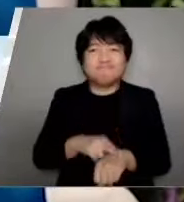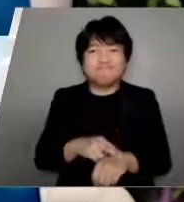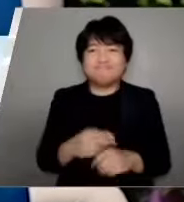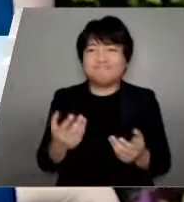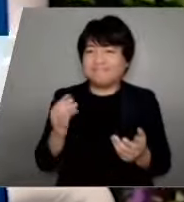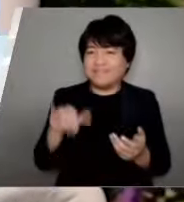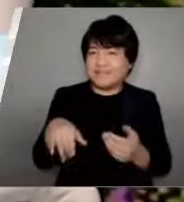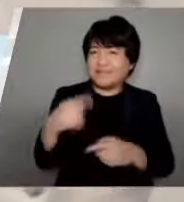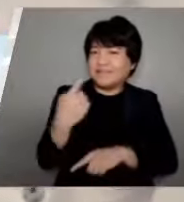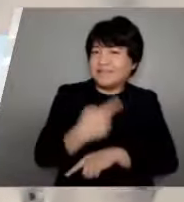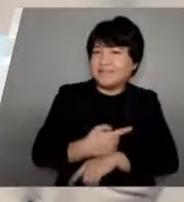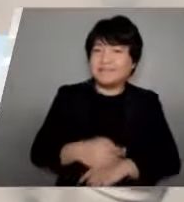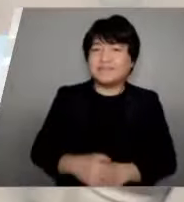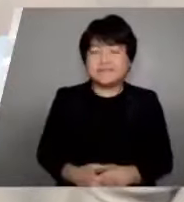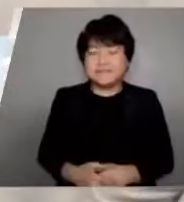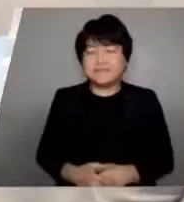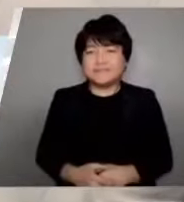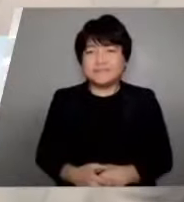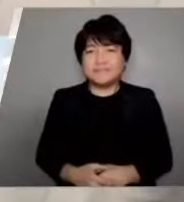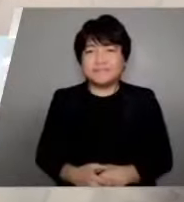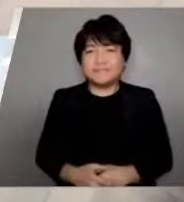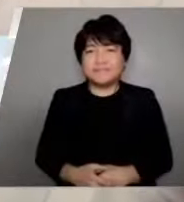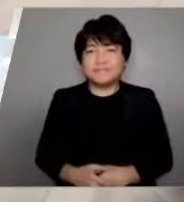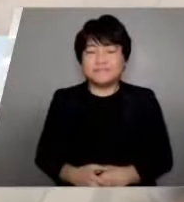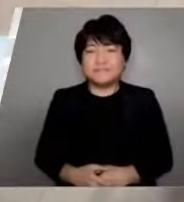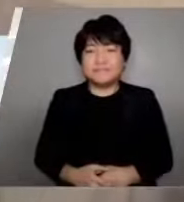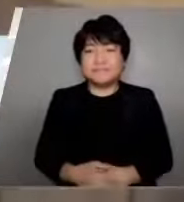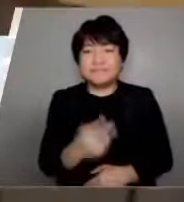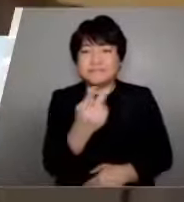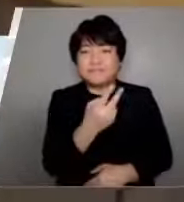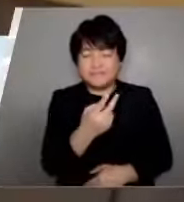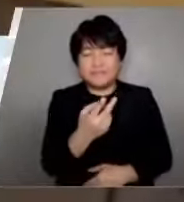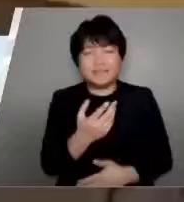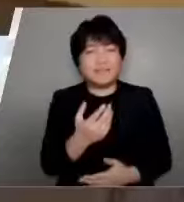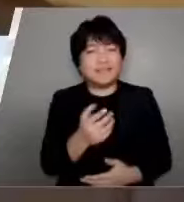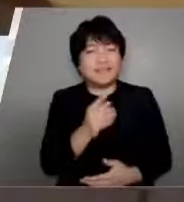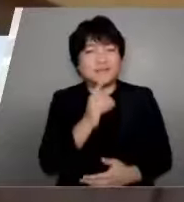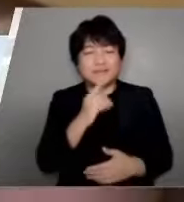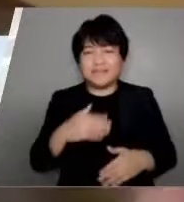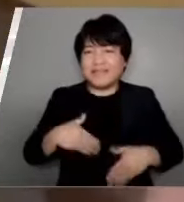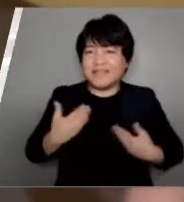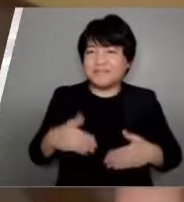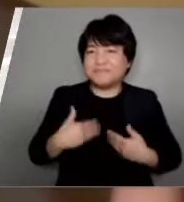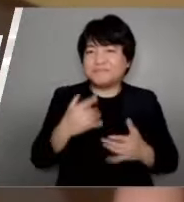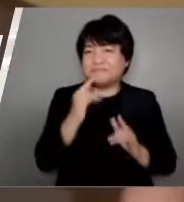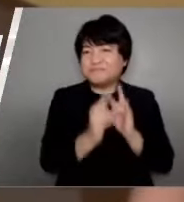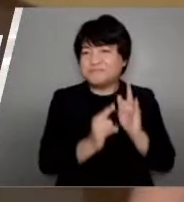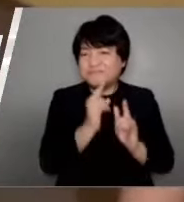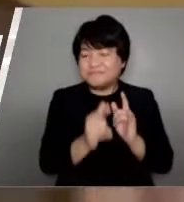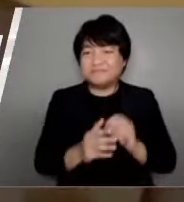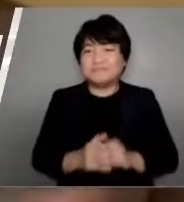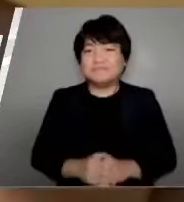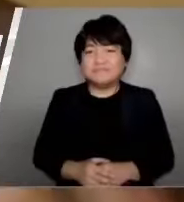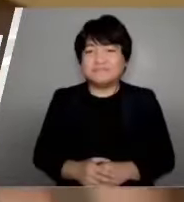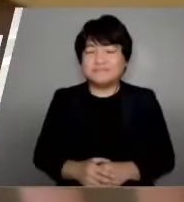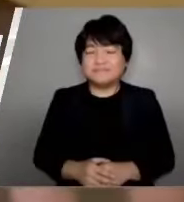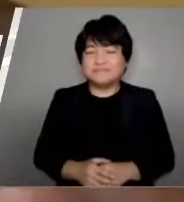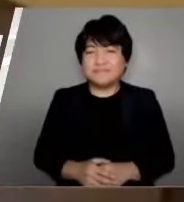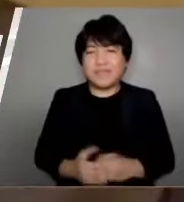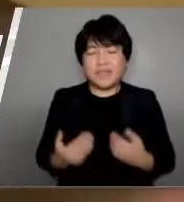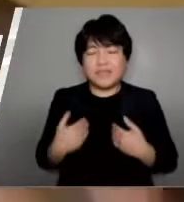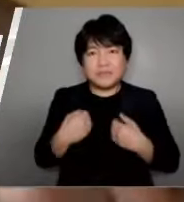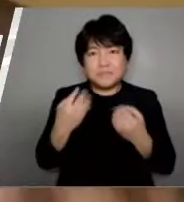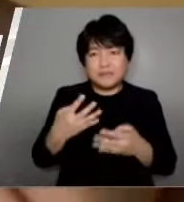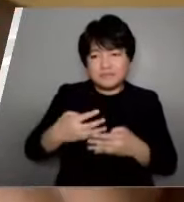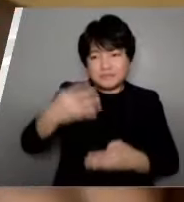Pero sa kwela mga tagpo, mas nang ibabaw ang masaya nilang pagmamahalan. Ang sarap daw magmahal. May mga comments doon na ano na parang magkaaway sila ng asawa